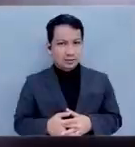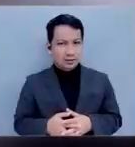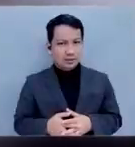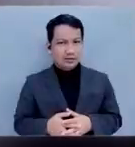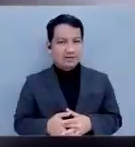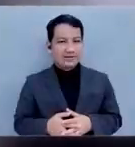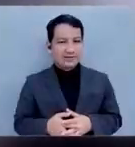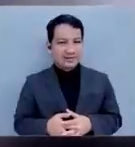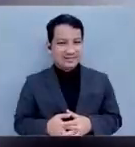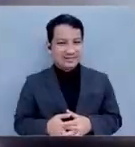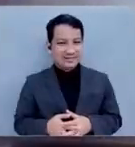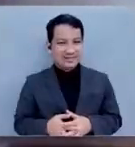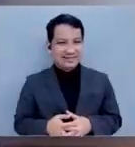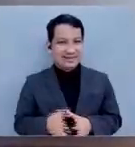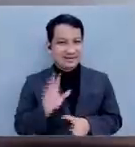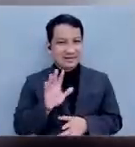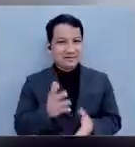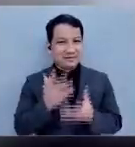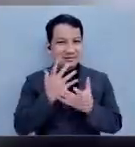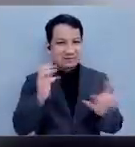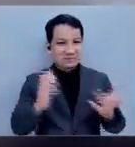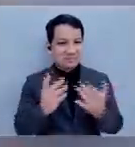sa impyerno!